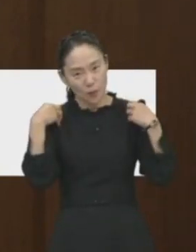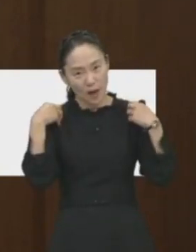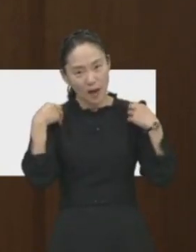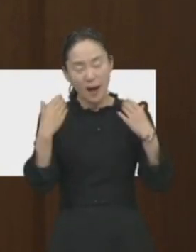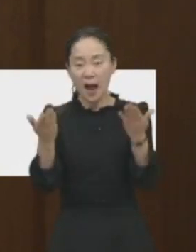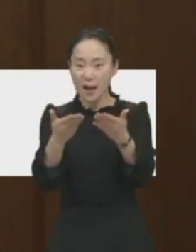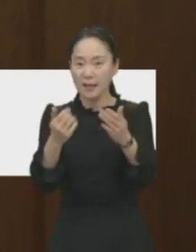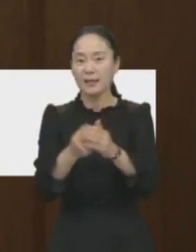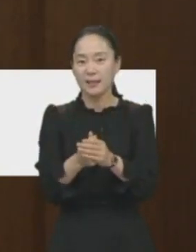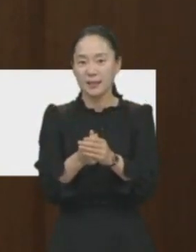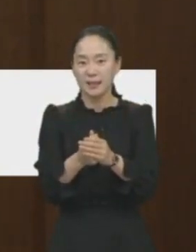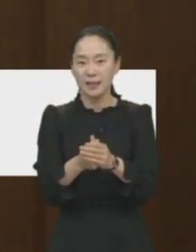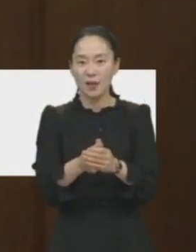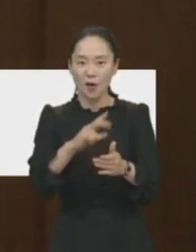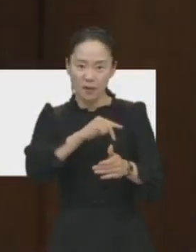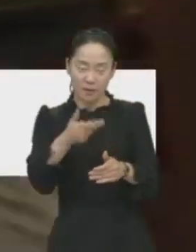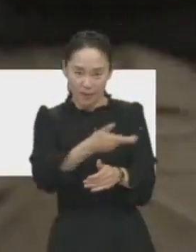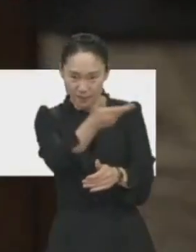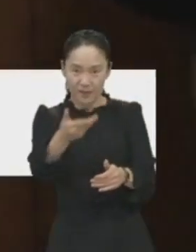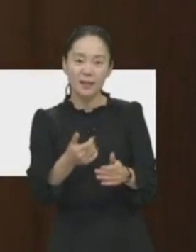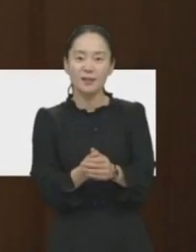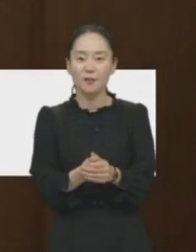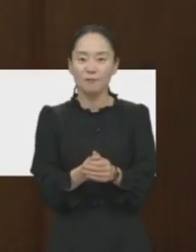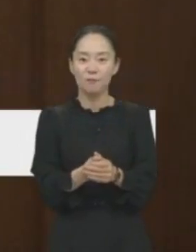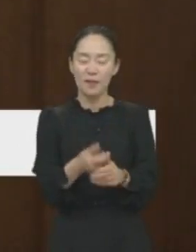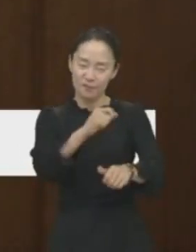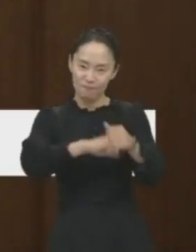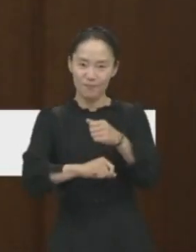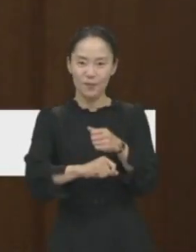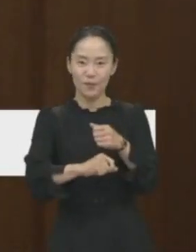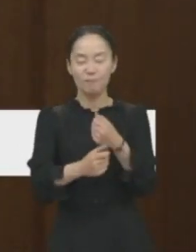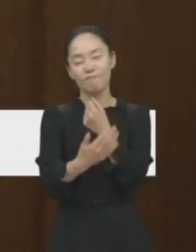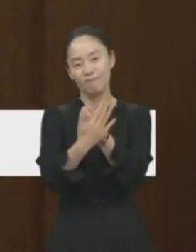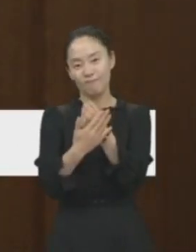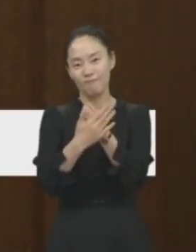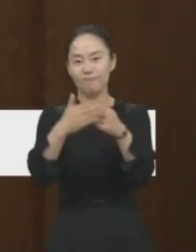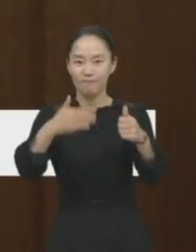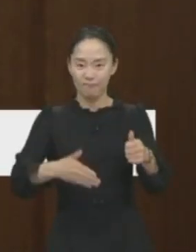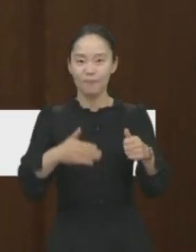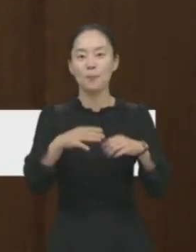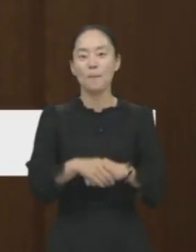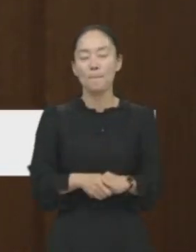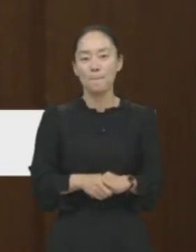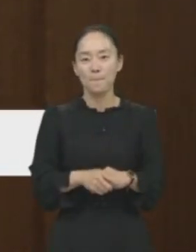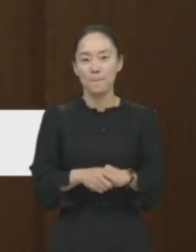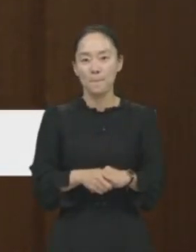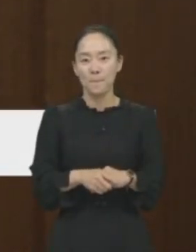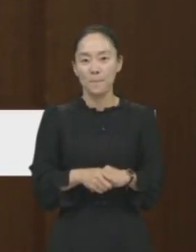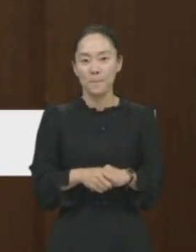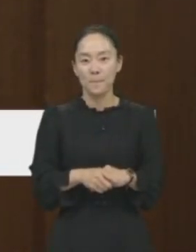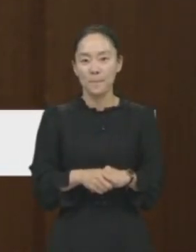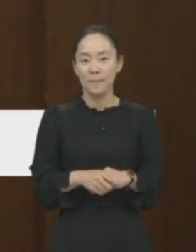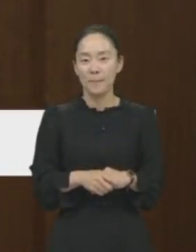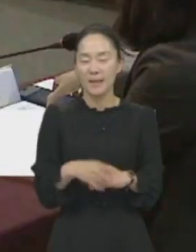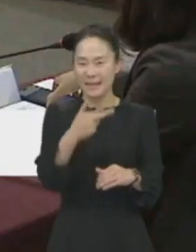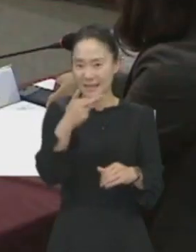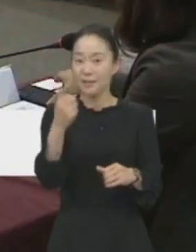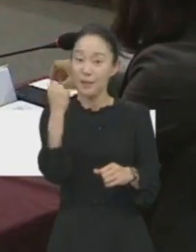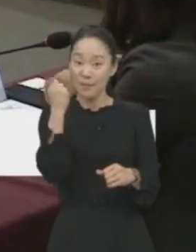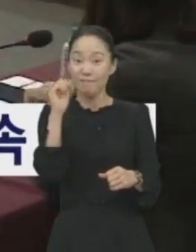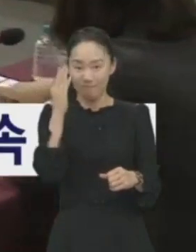일들은 특히 의원님들께서 적극적으로 많이 도와주셨으면 하는 큰 힘이